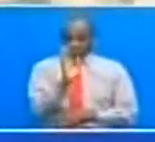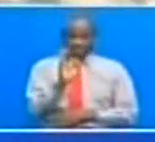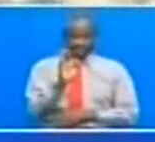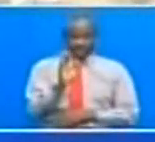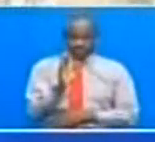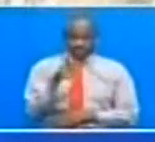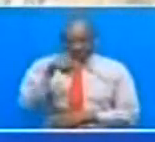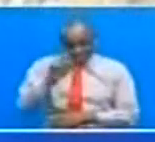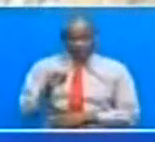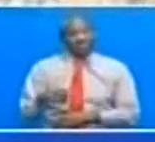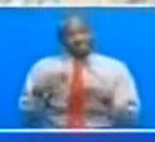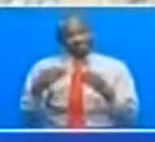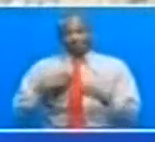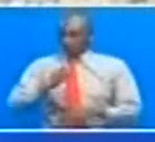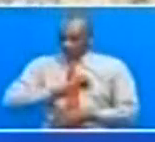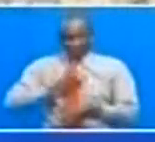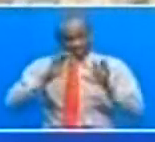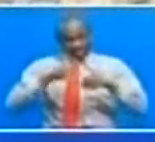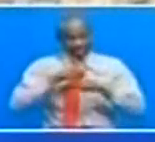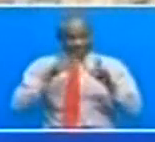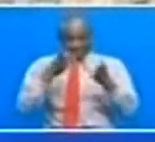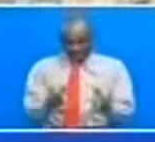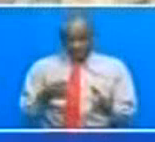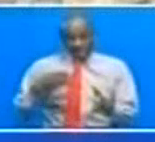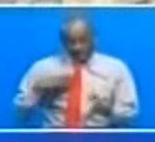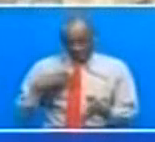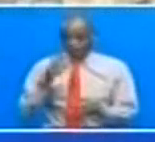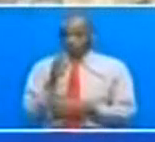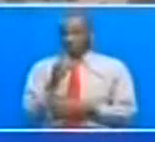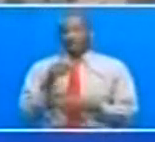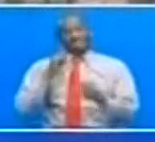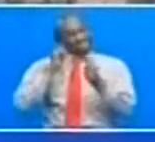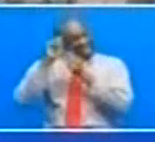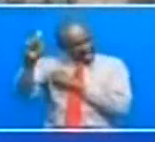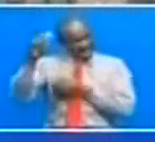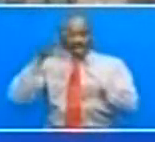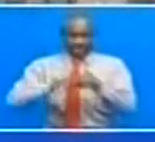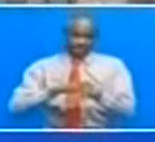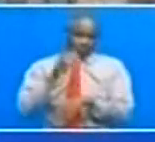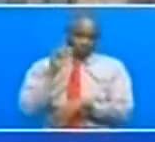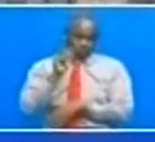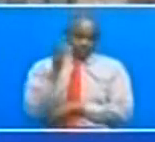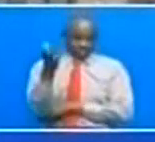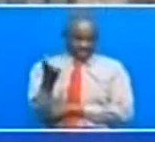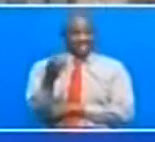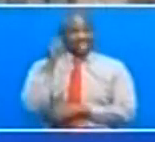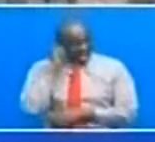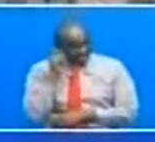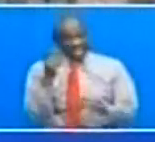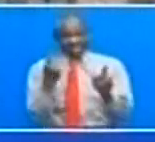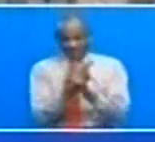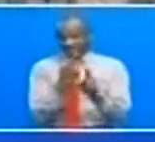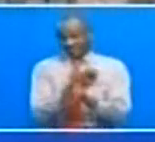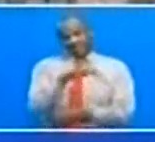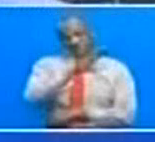Shikoti, he could supply from his own farm. But now he has to get chicken from as far as Lubao, Matete, Kipkaren, Nandi and sometimes Uasin